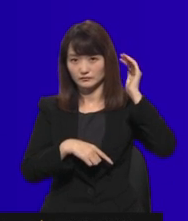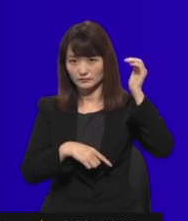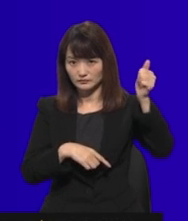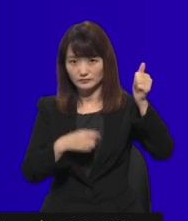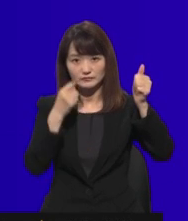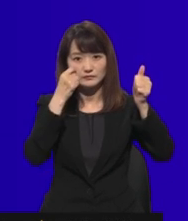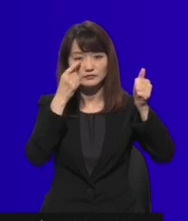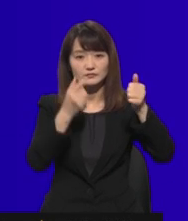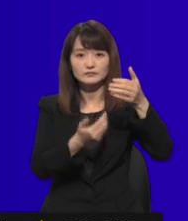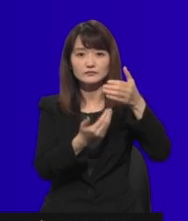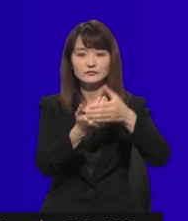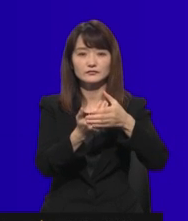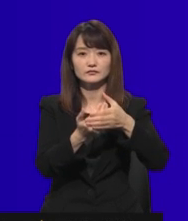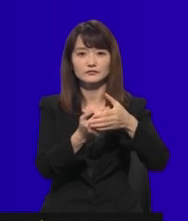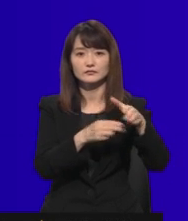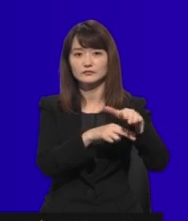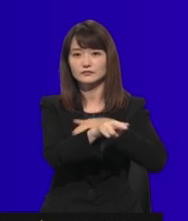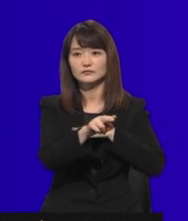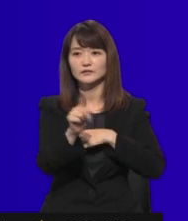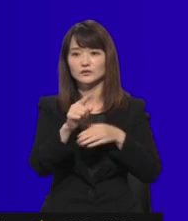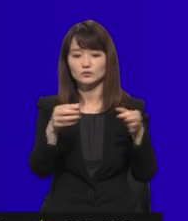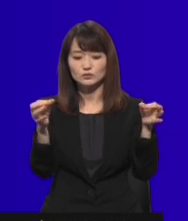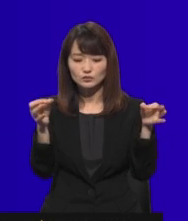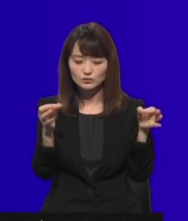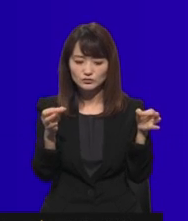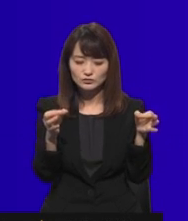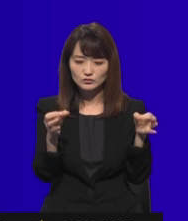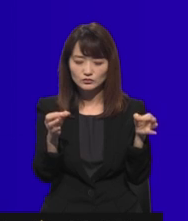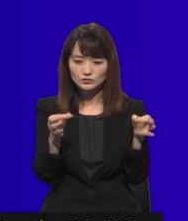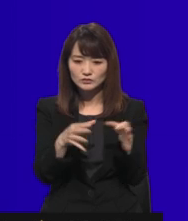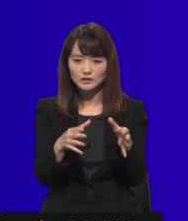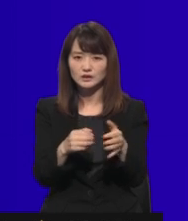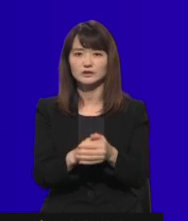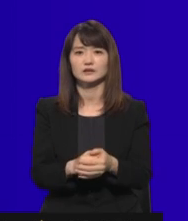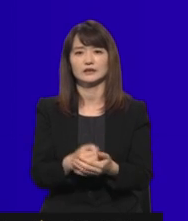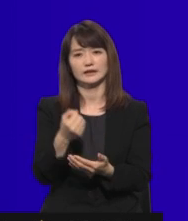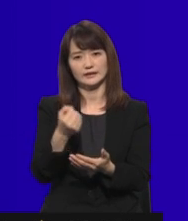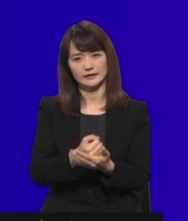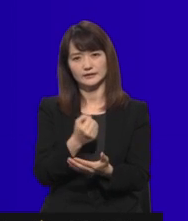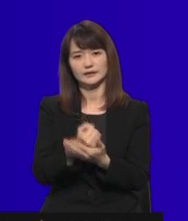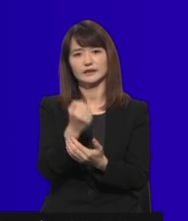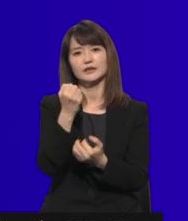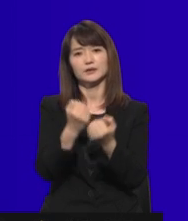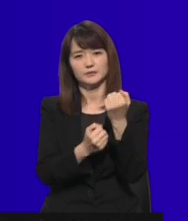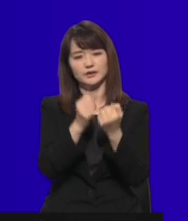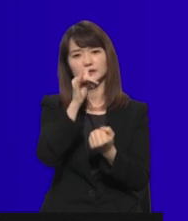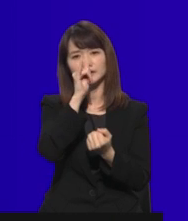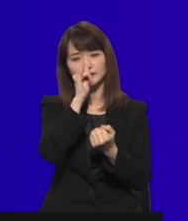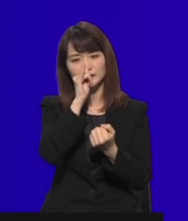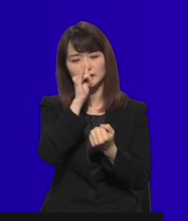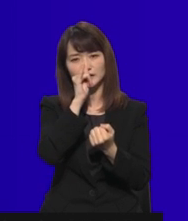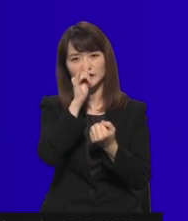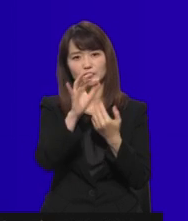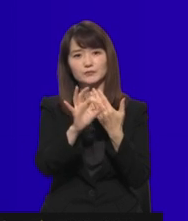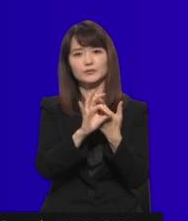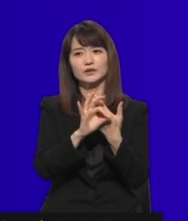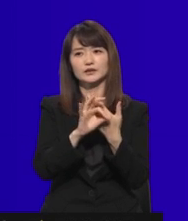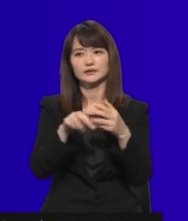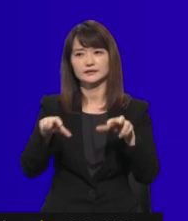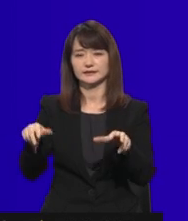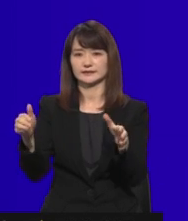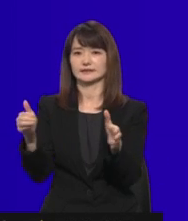패했다 어느 시점에 라도 육안 표명이 나 해명이 있었다면 여기까지 않았다 이때 여기는